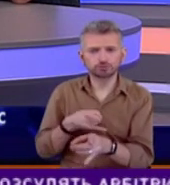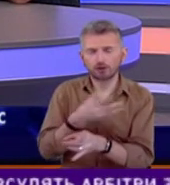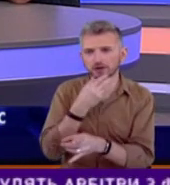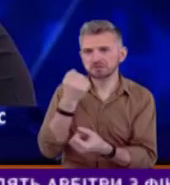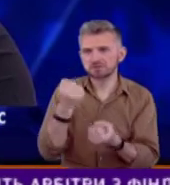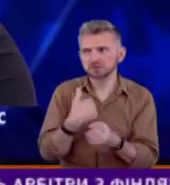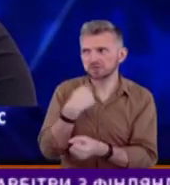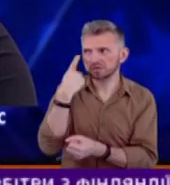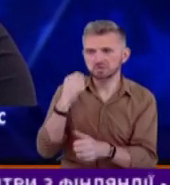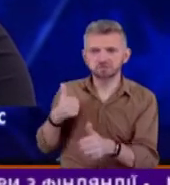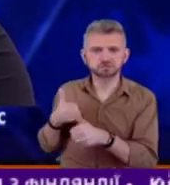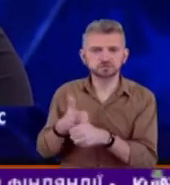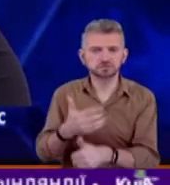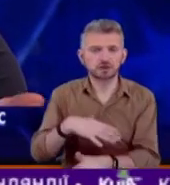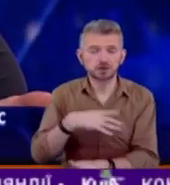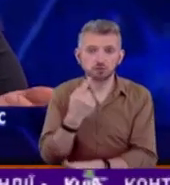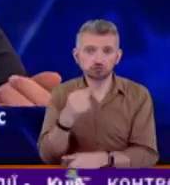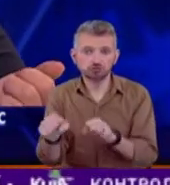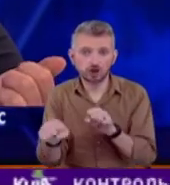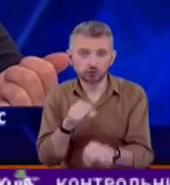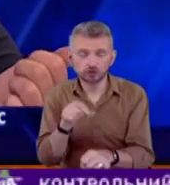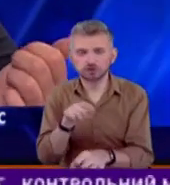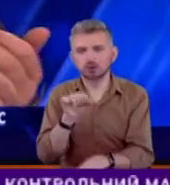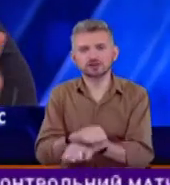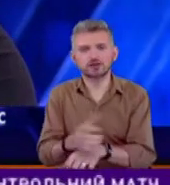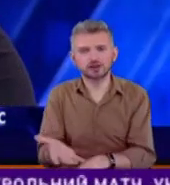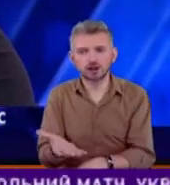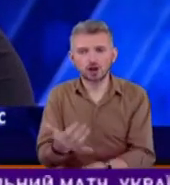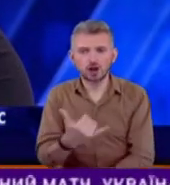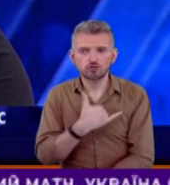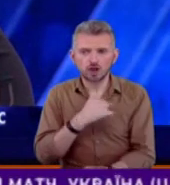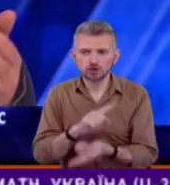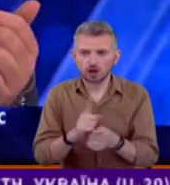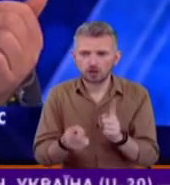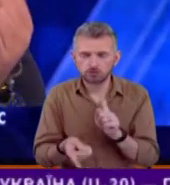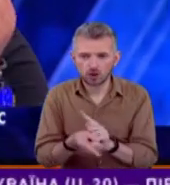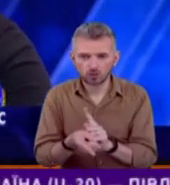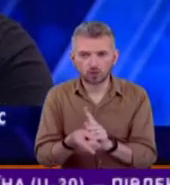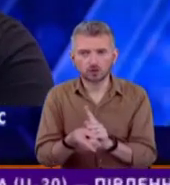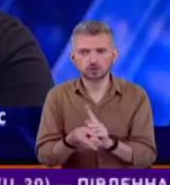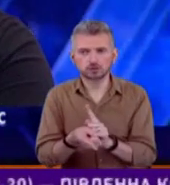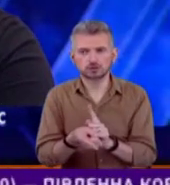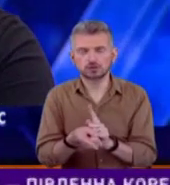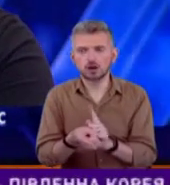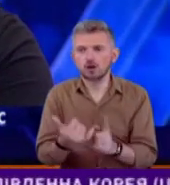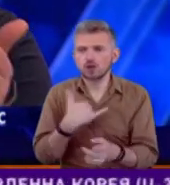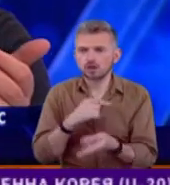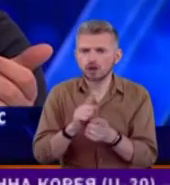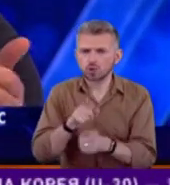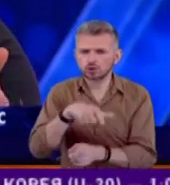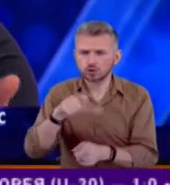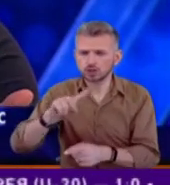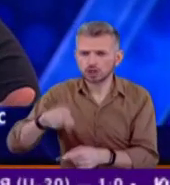думаю, что это она за мной едет, а потом чуть нарушил, и, соответственно, тебя остановили. У нас же наоборот... Объехала сзаду, поднялась штука. Да, люди требуют,